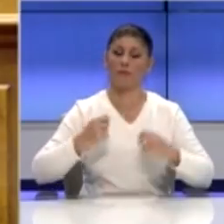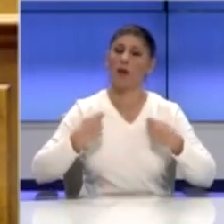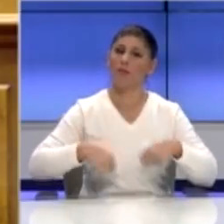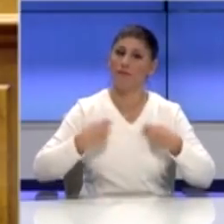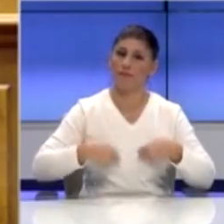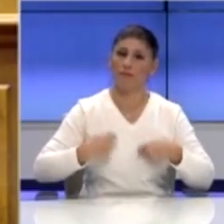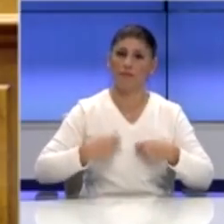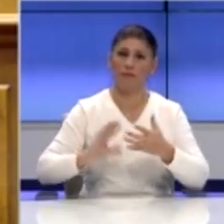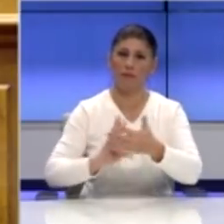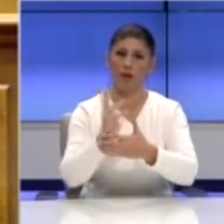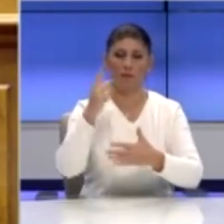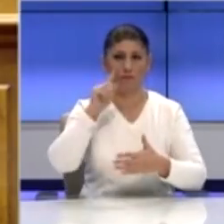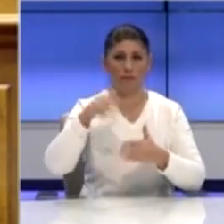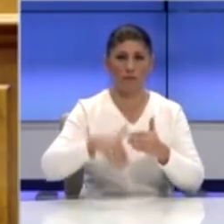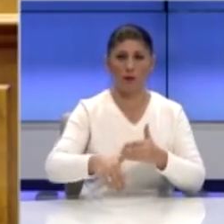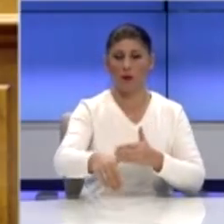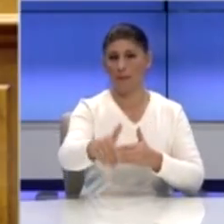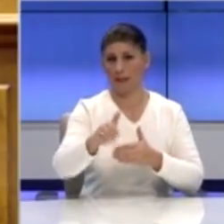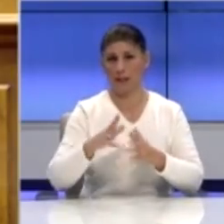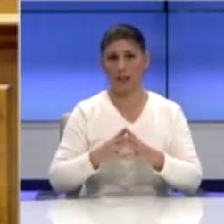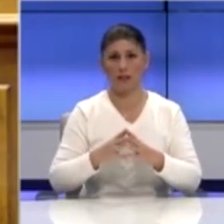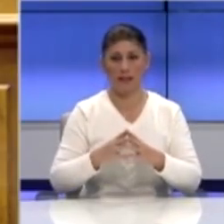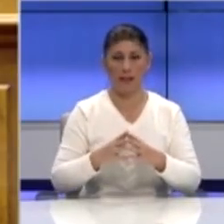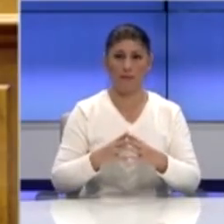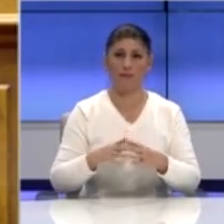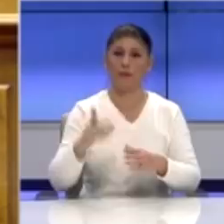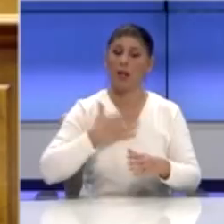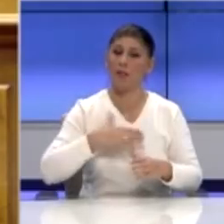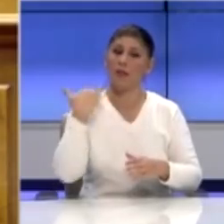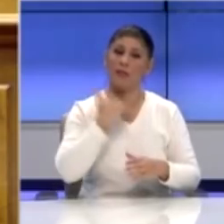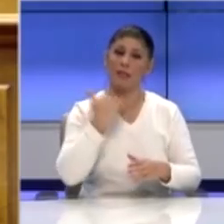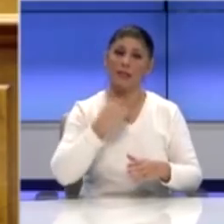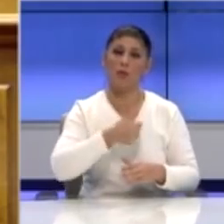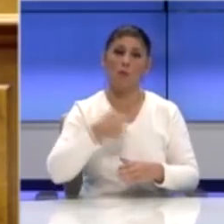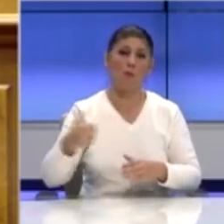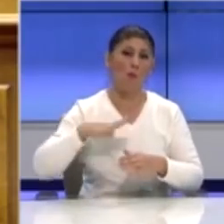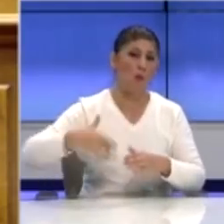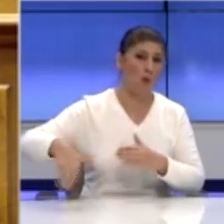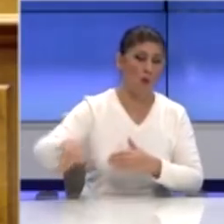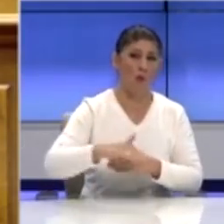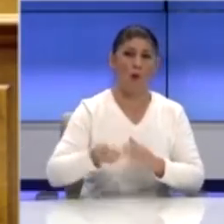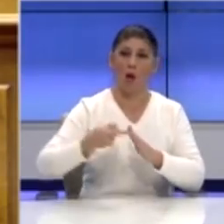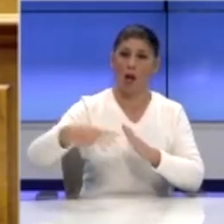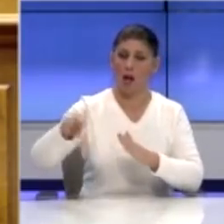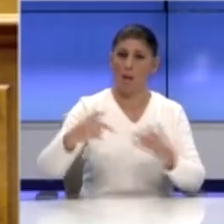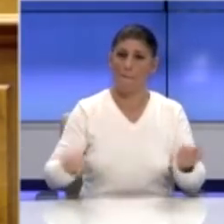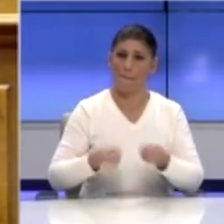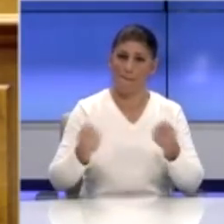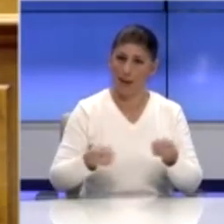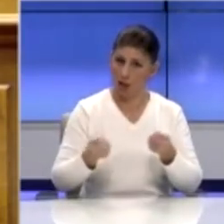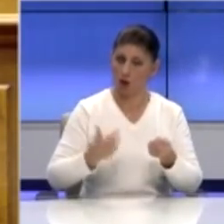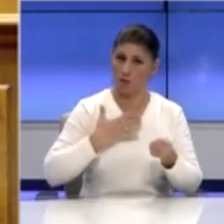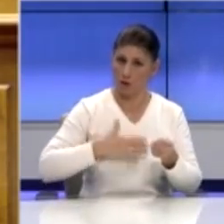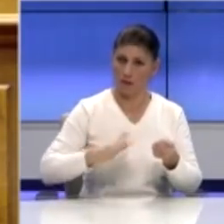ανάπτυξη την οποία οραματίζεστε θέλει συνεχείς θυσίες μόνο για τον λαό. Η αύξηση της παραγωγικότητας